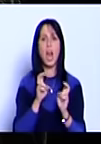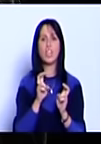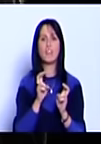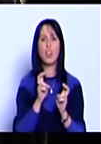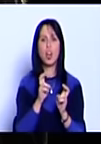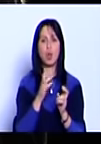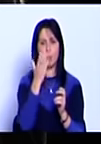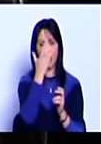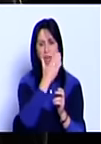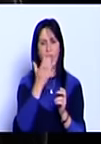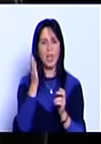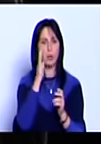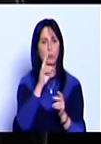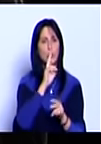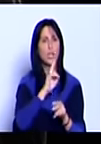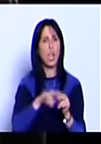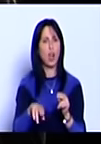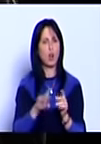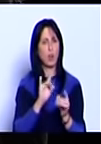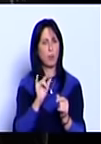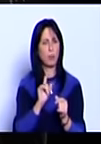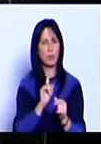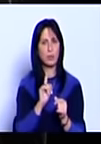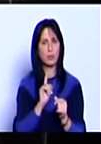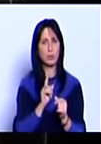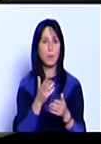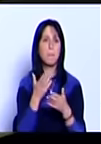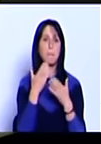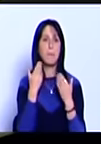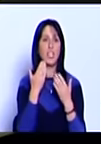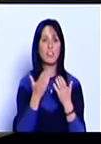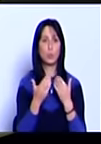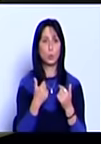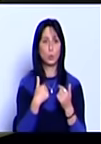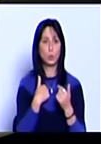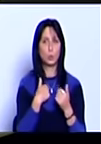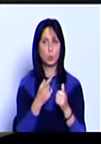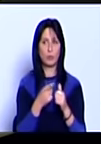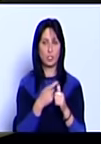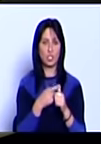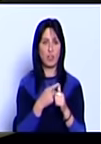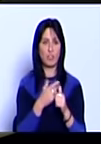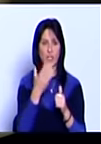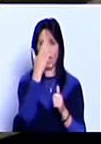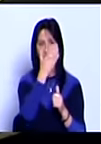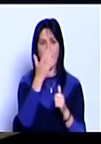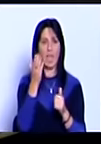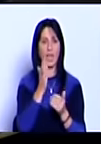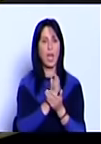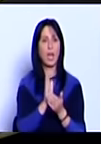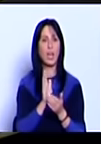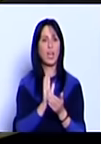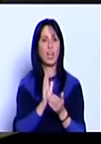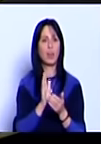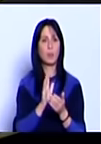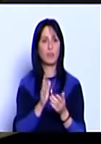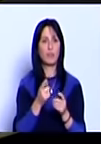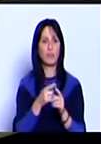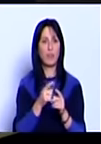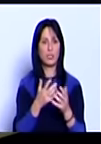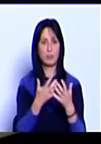ერის გაქრობის რეალისტურ საფრთხეს მარტივ რამეს თუ ჩვენ ჩავთვლით რო ერი არ არის რაღაცა